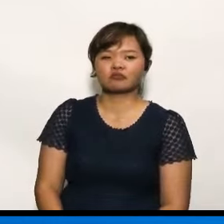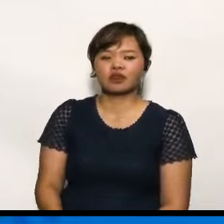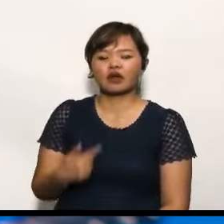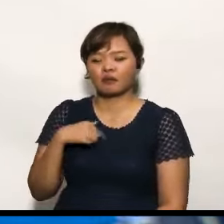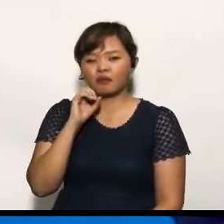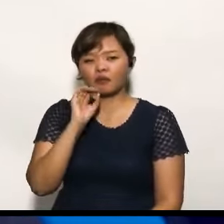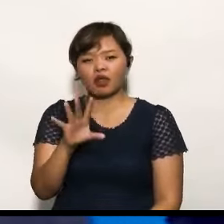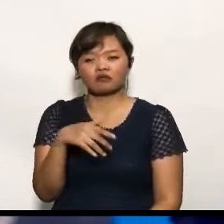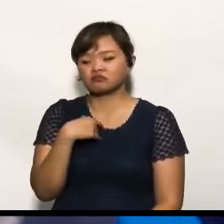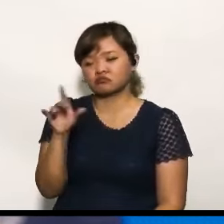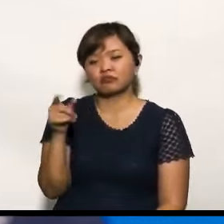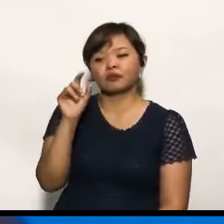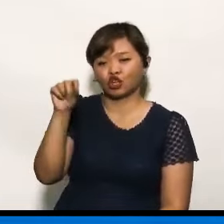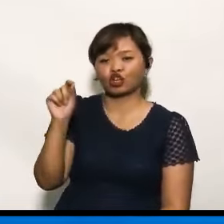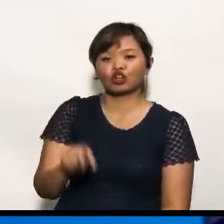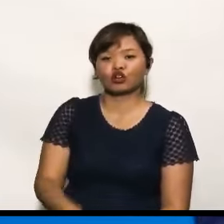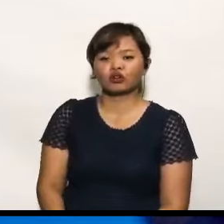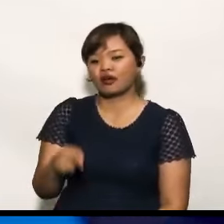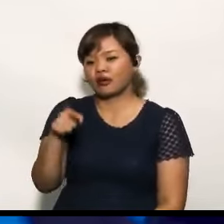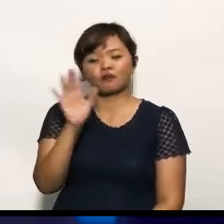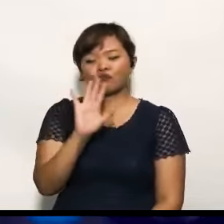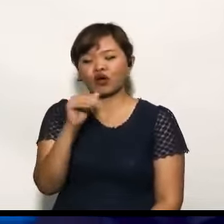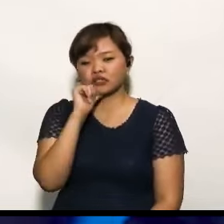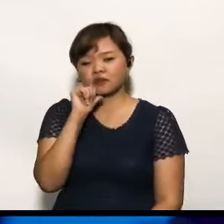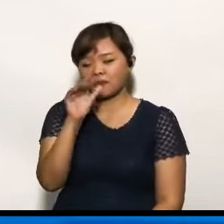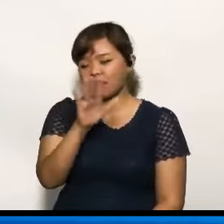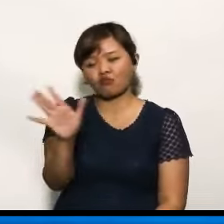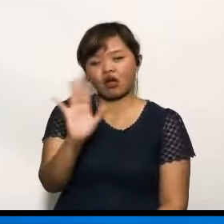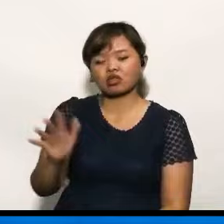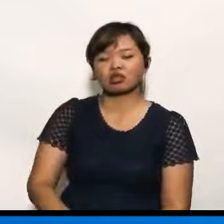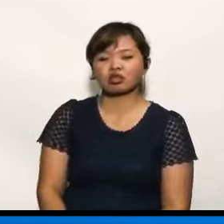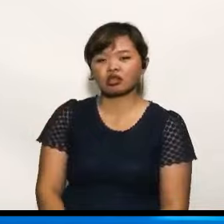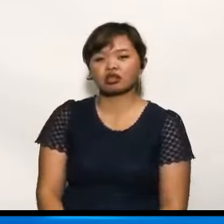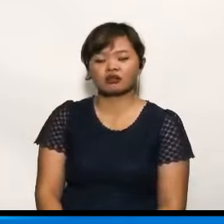And I want to tell you that's true. Saudara bukan siapa-siapa.